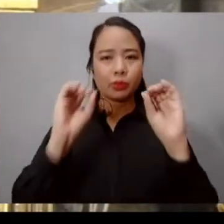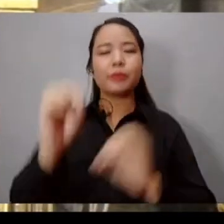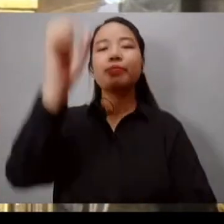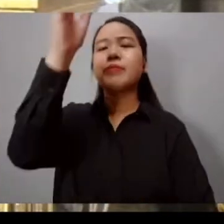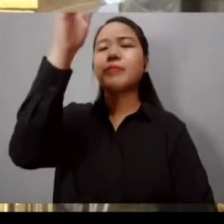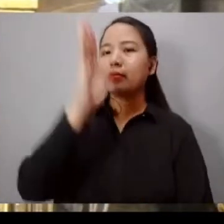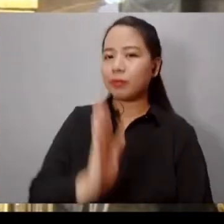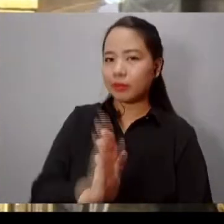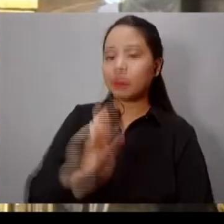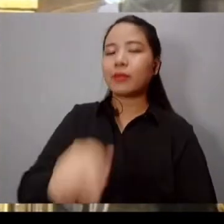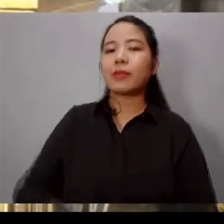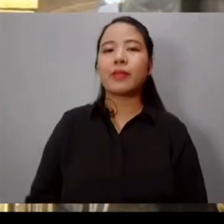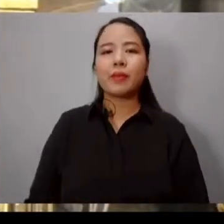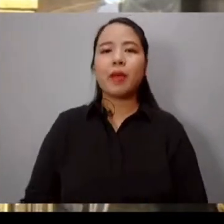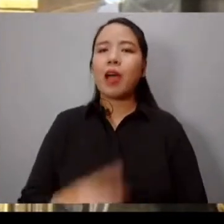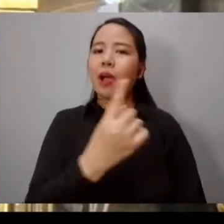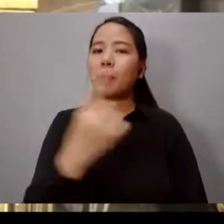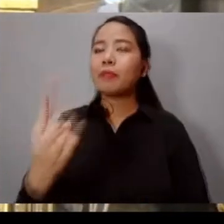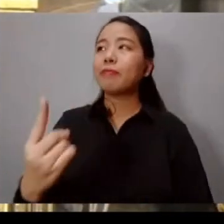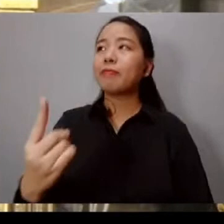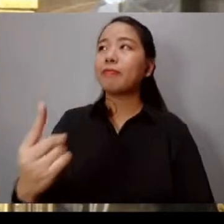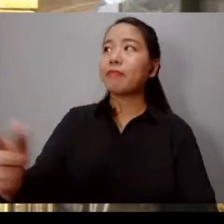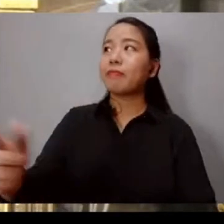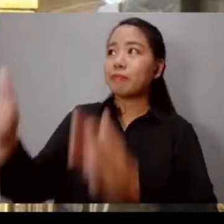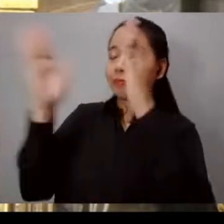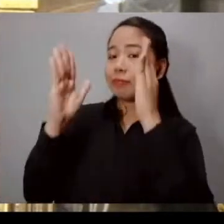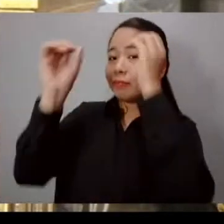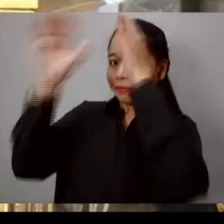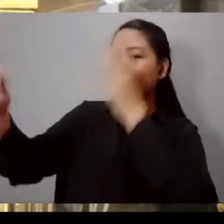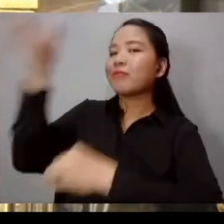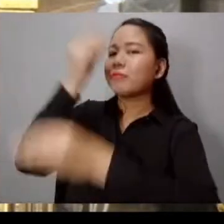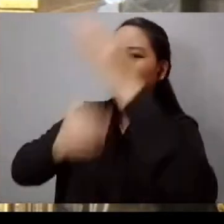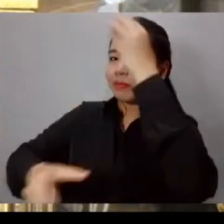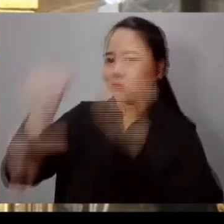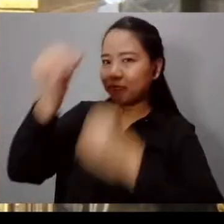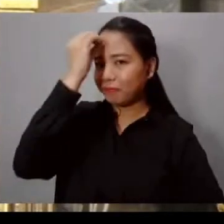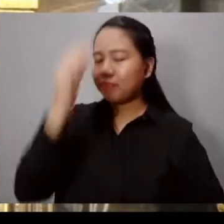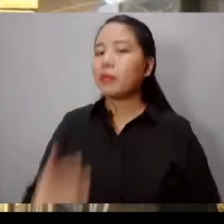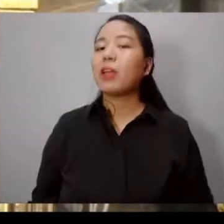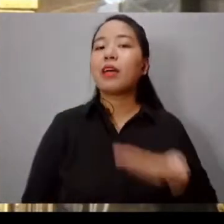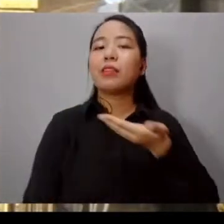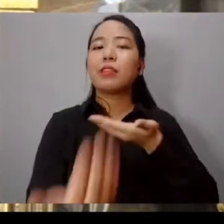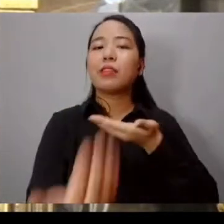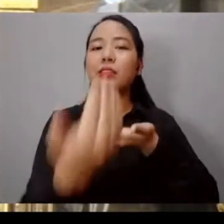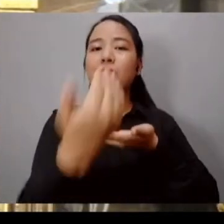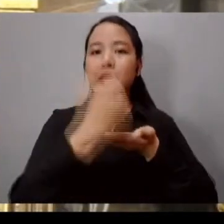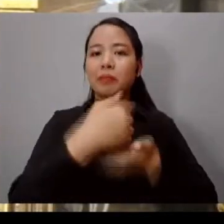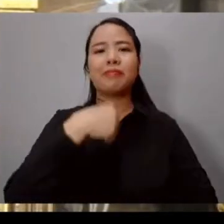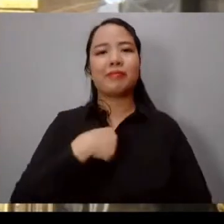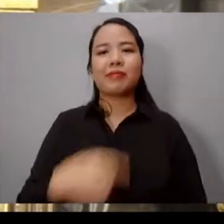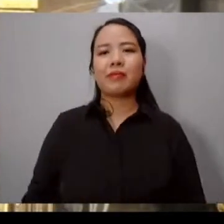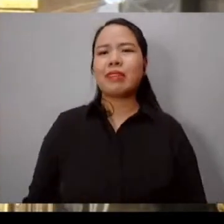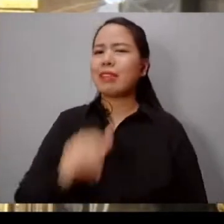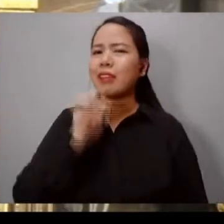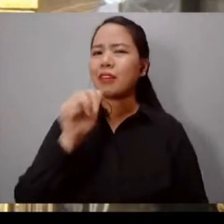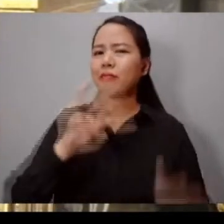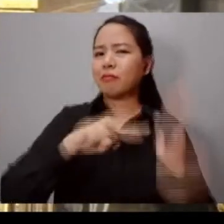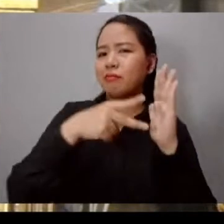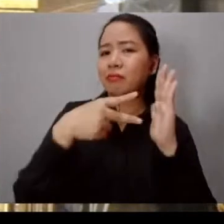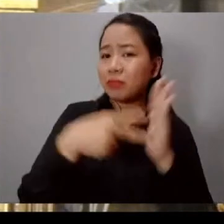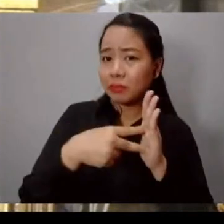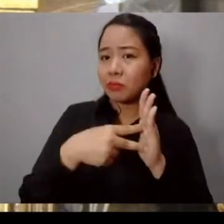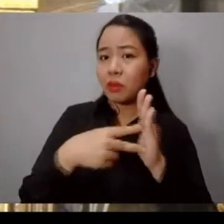bawat nakikinig sa Ama at natututo ay lalapit sa akin. Hindi ito nangangahulugang may nakakita